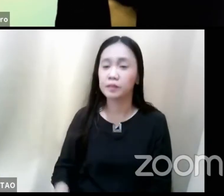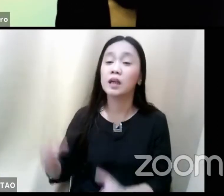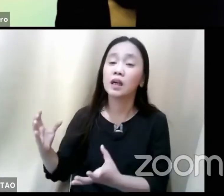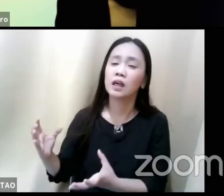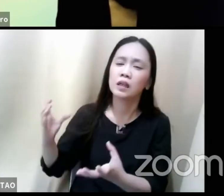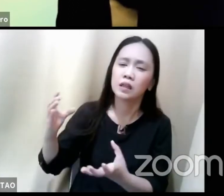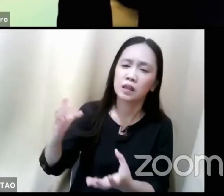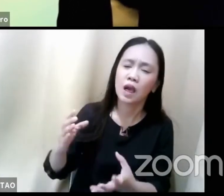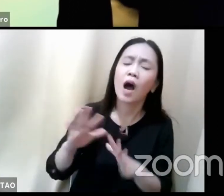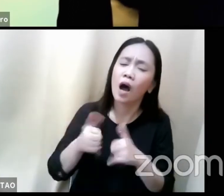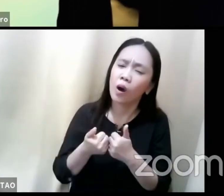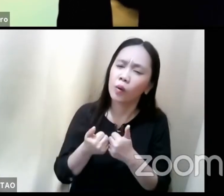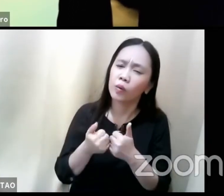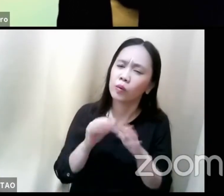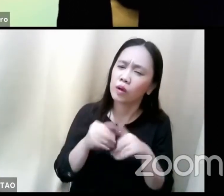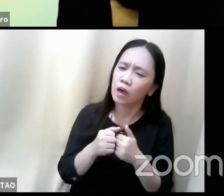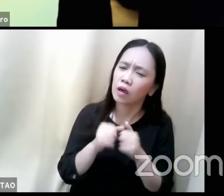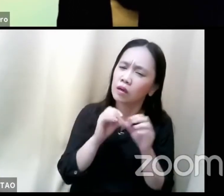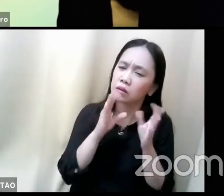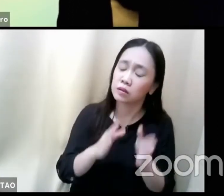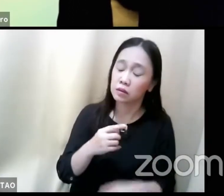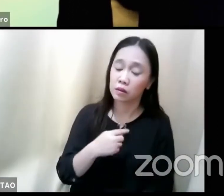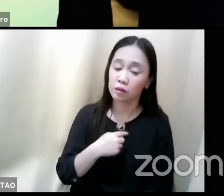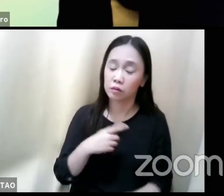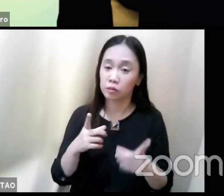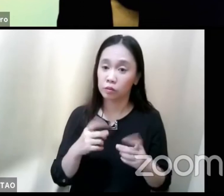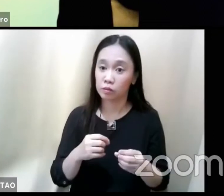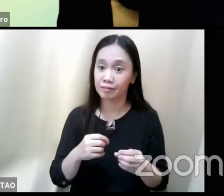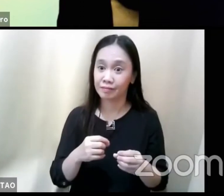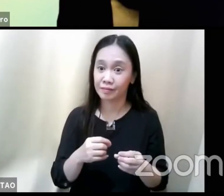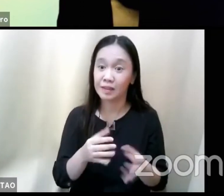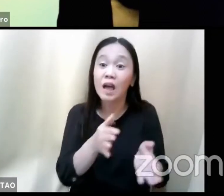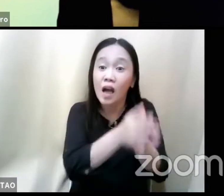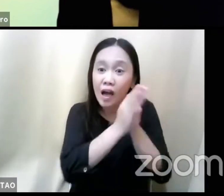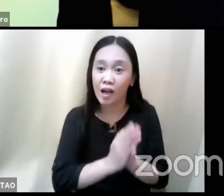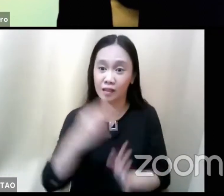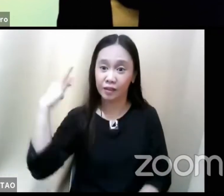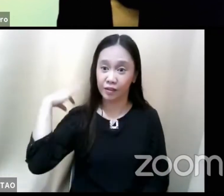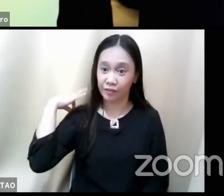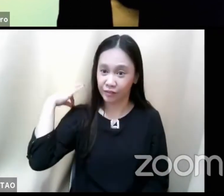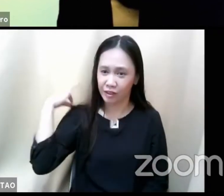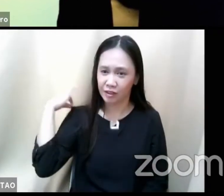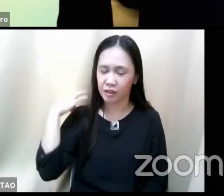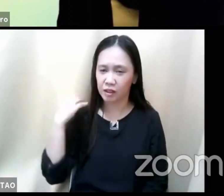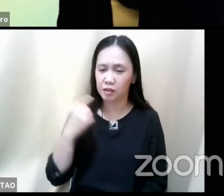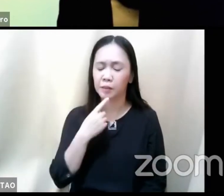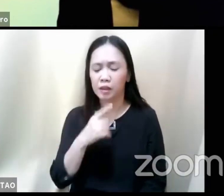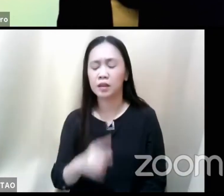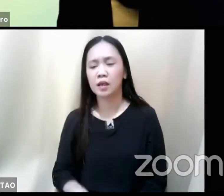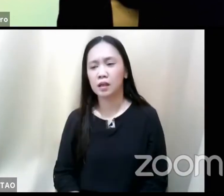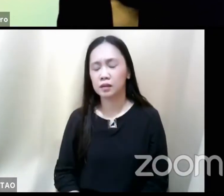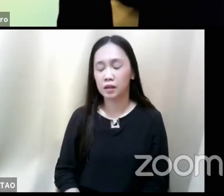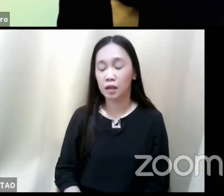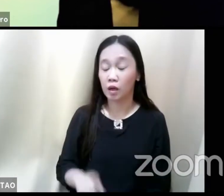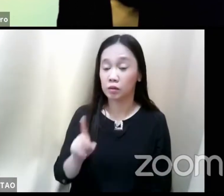yun, Mark? Okay, so ginawa ko, kumuha ko ng isang volunteer. So sabi ko, ma'am, ganito po gagawin namin